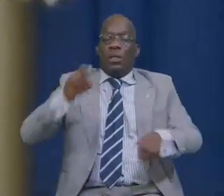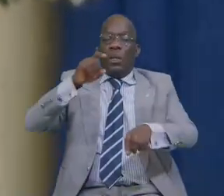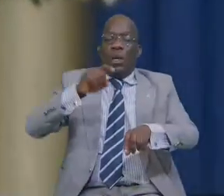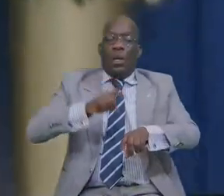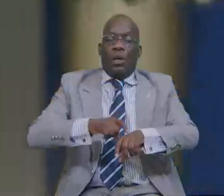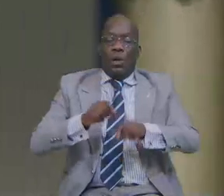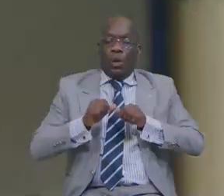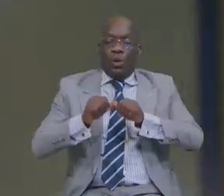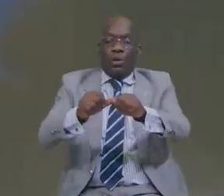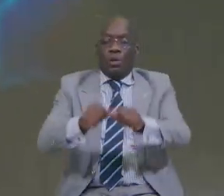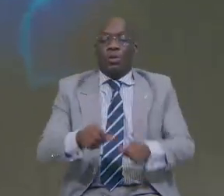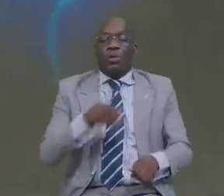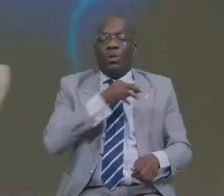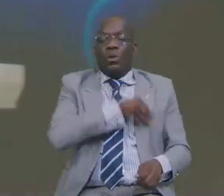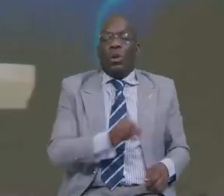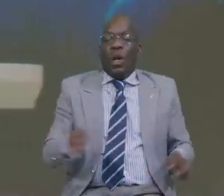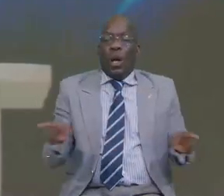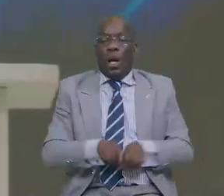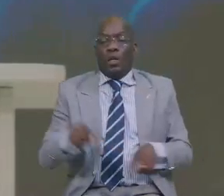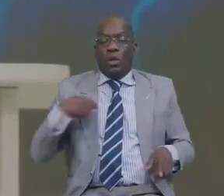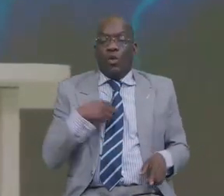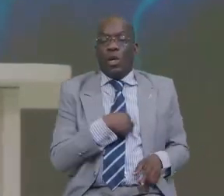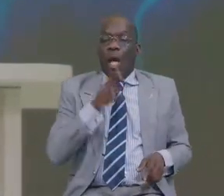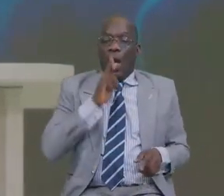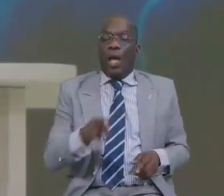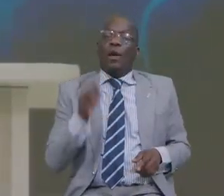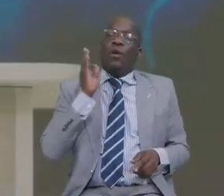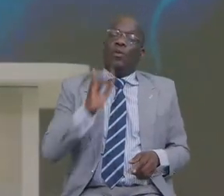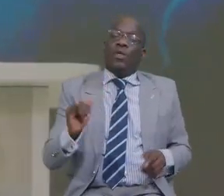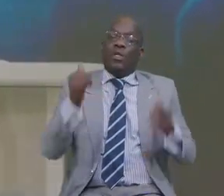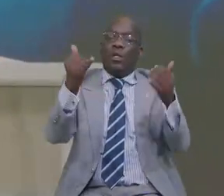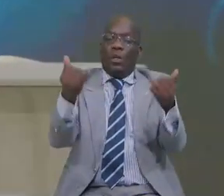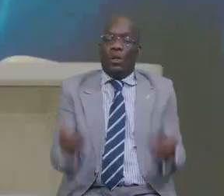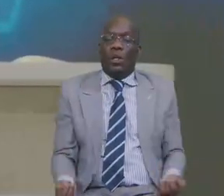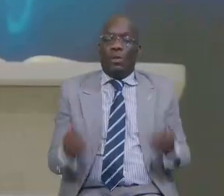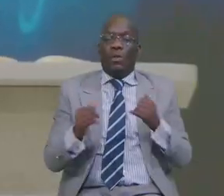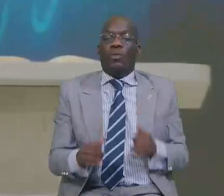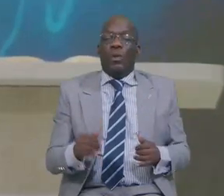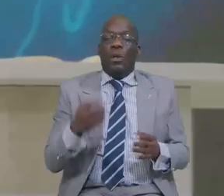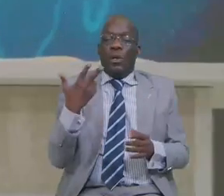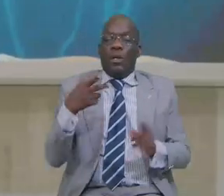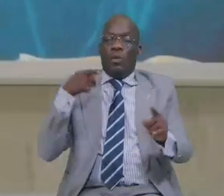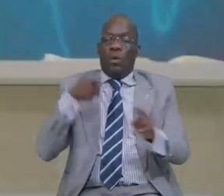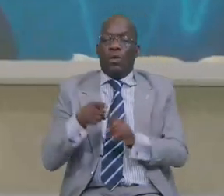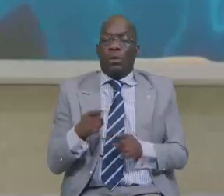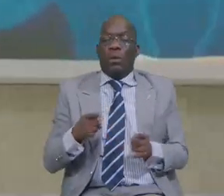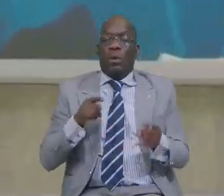le ministère de Christ. Nous qui sommes les ministres d'aujourd'hui, il y a trois points à considérer. Premièrement,